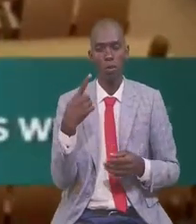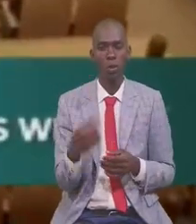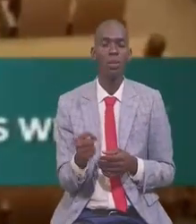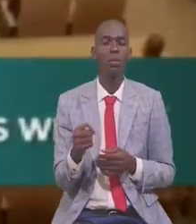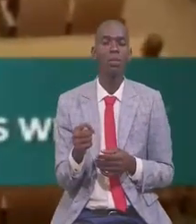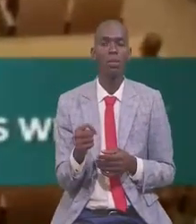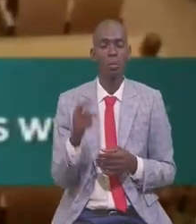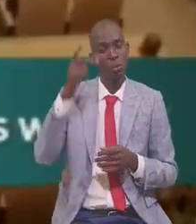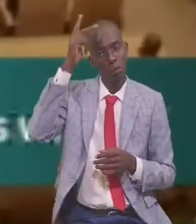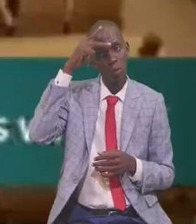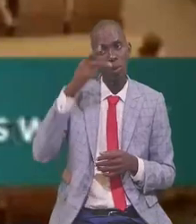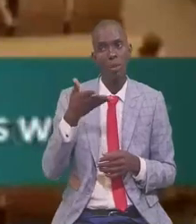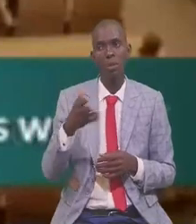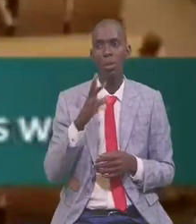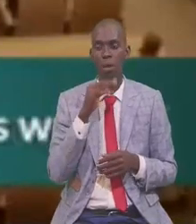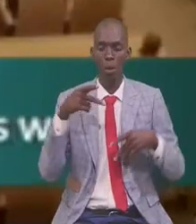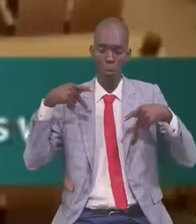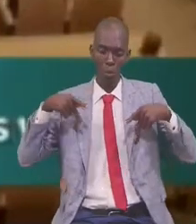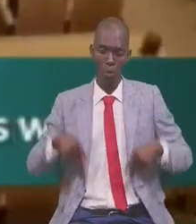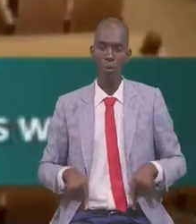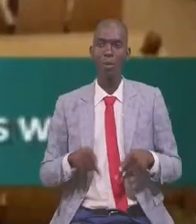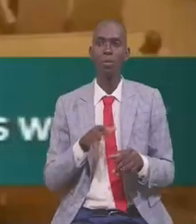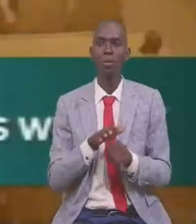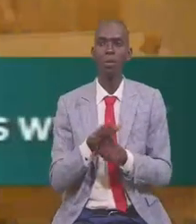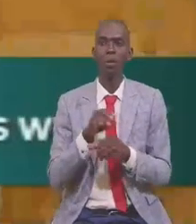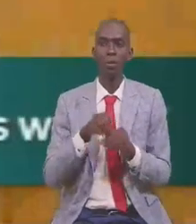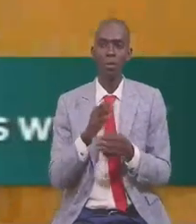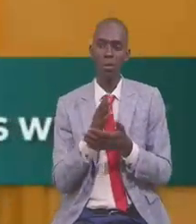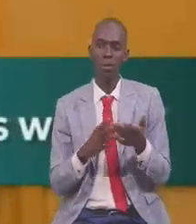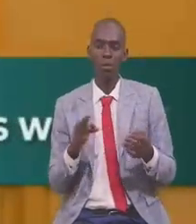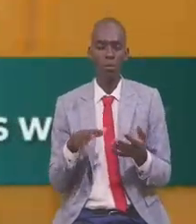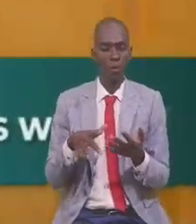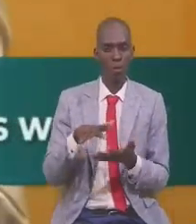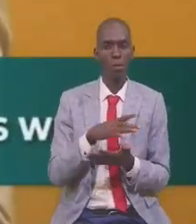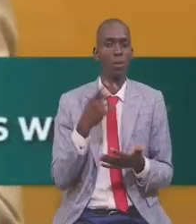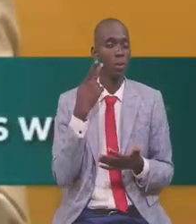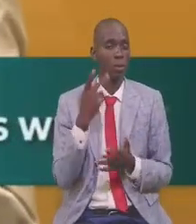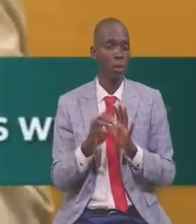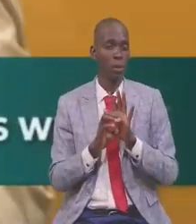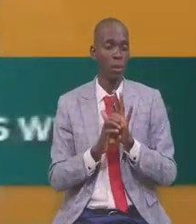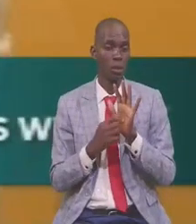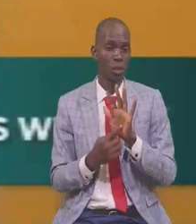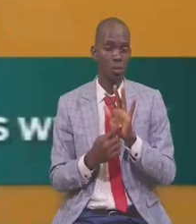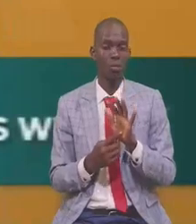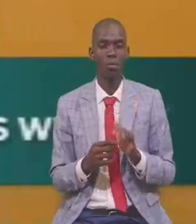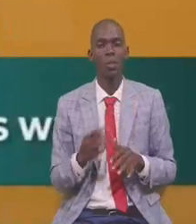aussi l'accomplissement dans certaines paraboles. Prenez par exemple, en Luc 13,